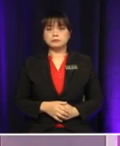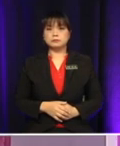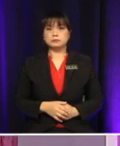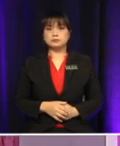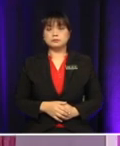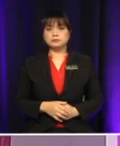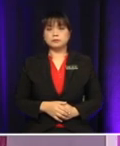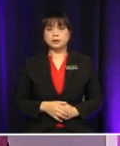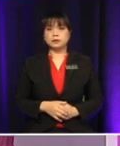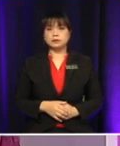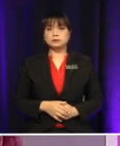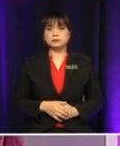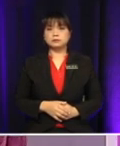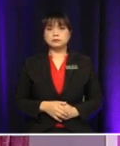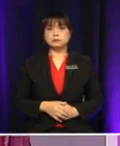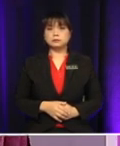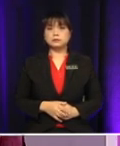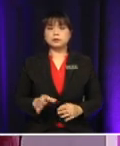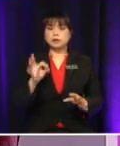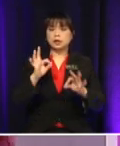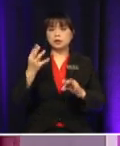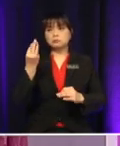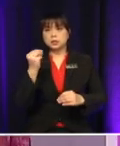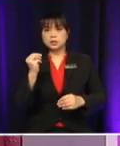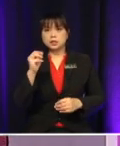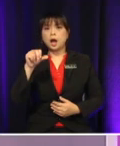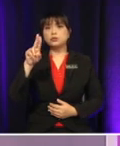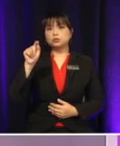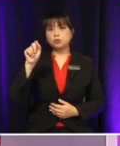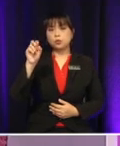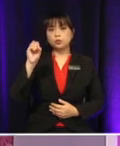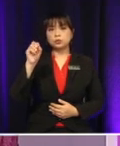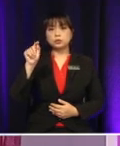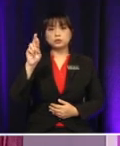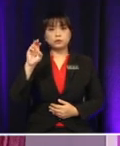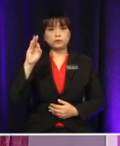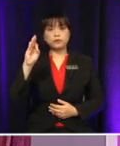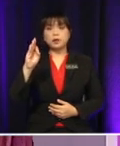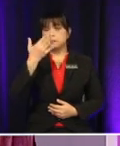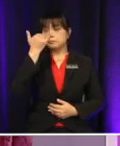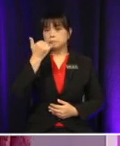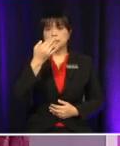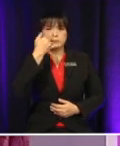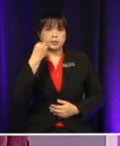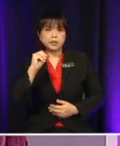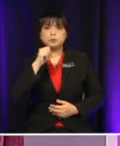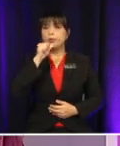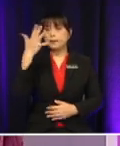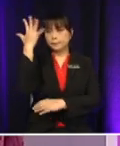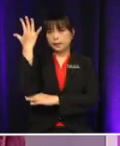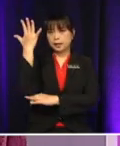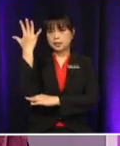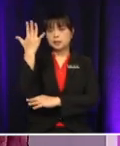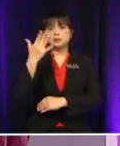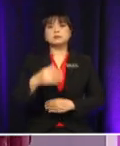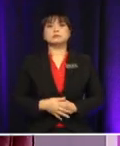masuk dalam kelompok alam bawah kumpulan Kenapa di tak masuk dalam kumpulan itu eh karena mereka